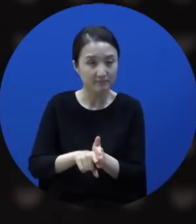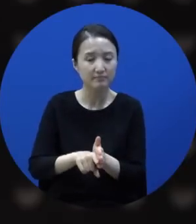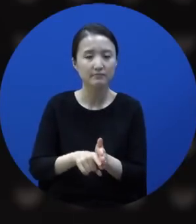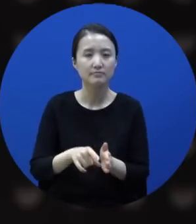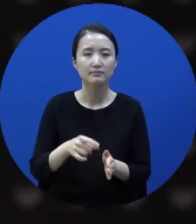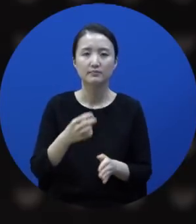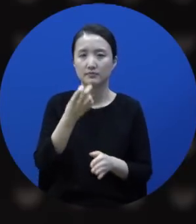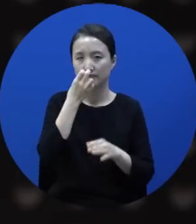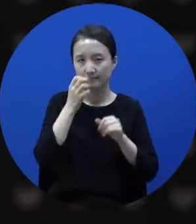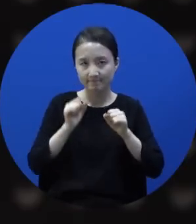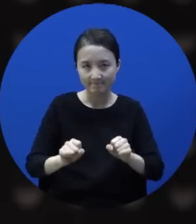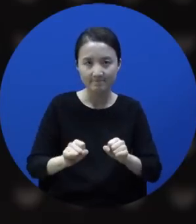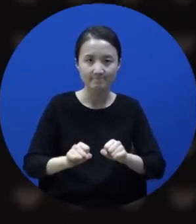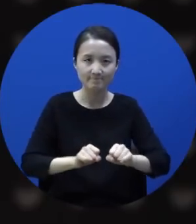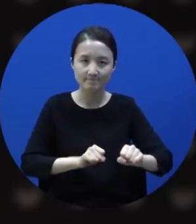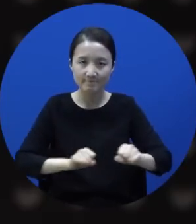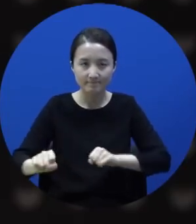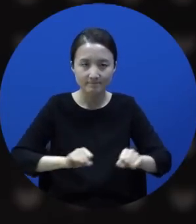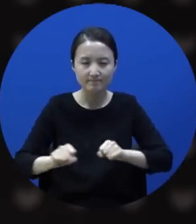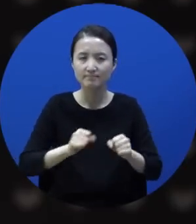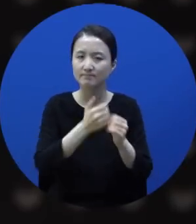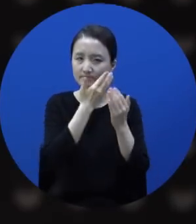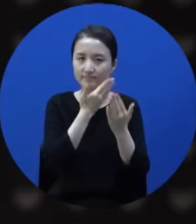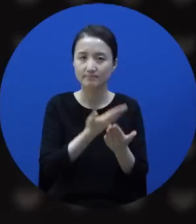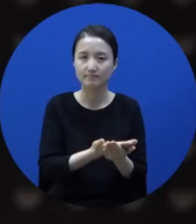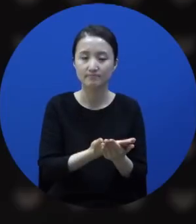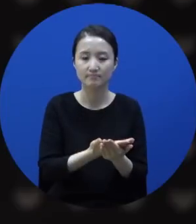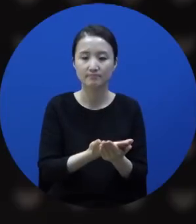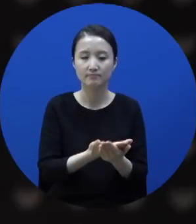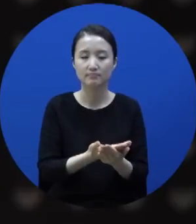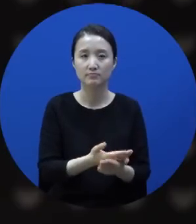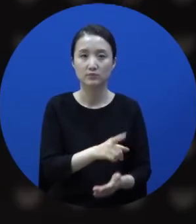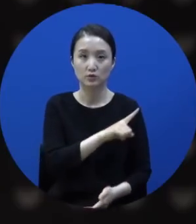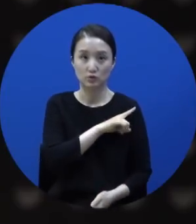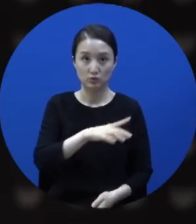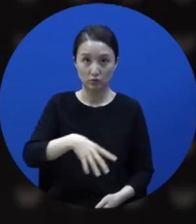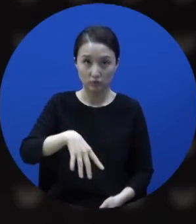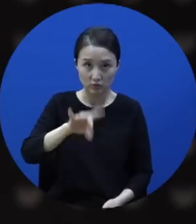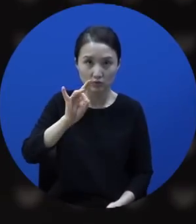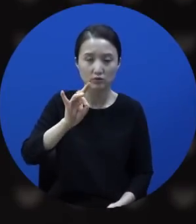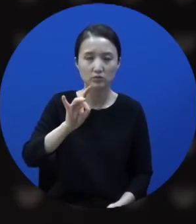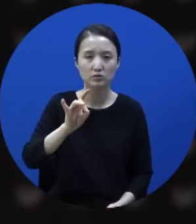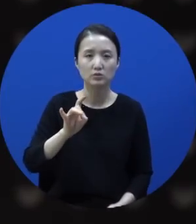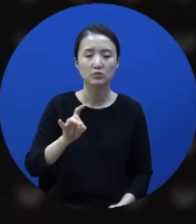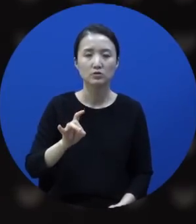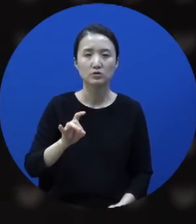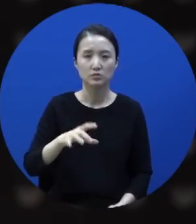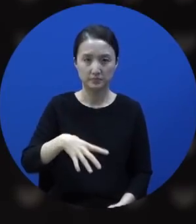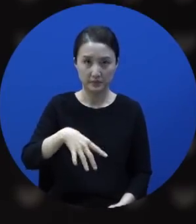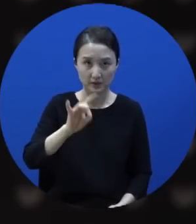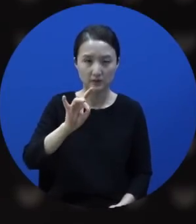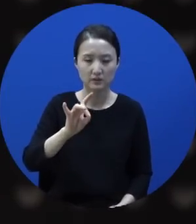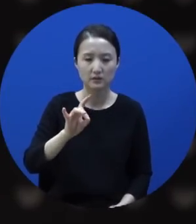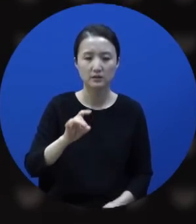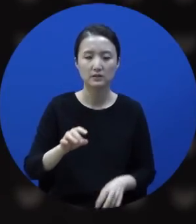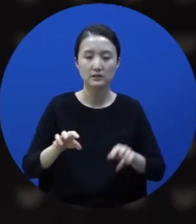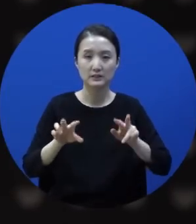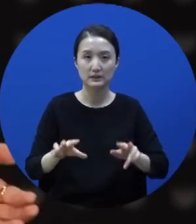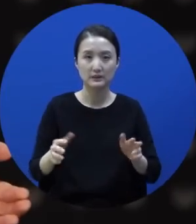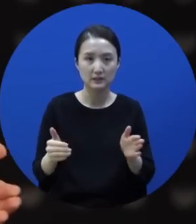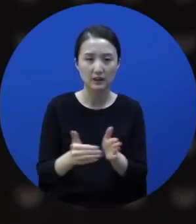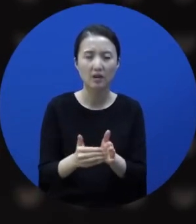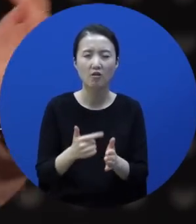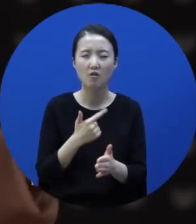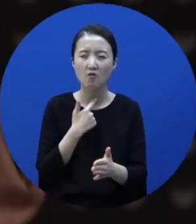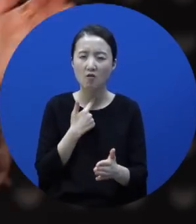생존이거든요. 생존하기 위해서 우리는 어떻게 해야 되냐면 우선 첫 번째로는 커리어 수익. 내가